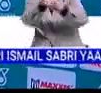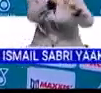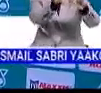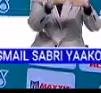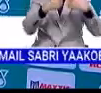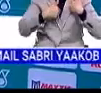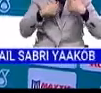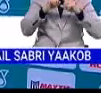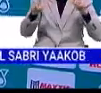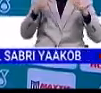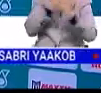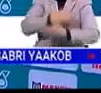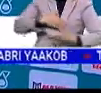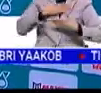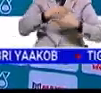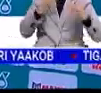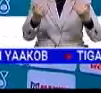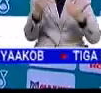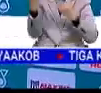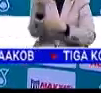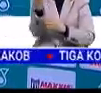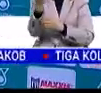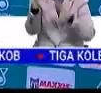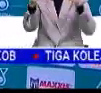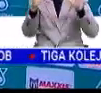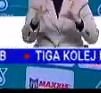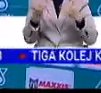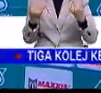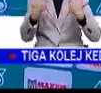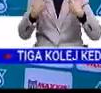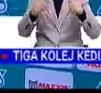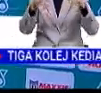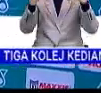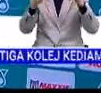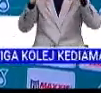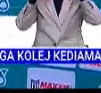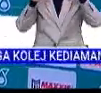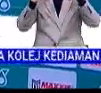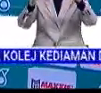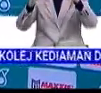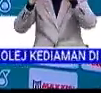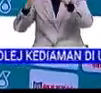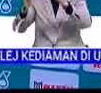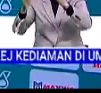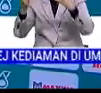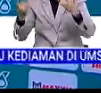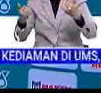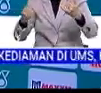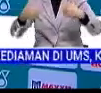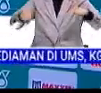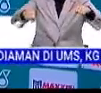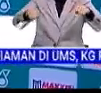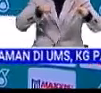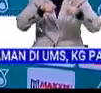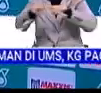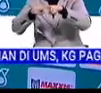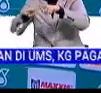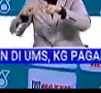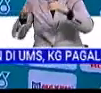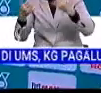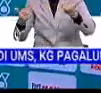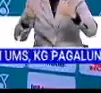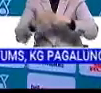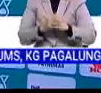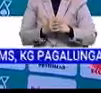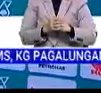shock, dan bagi saya benda tu agak normal, dan saya cuba untuk fokus pada last lap dan saya keluar pada last lap.